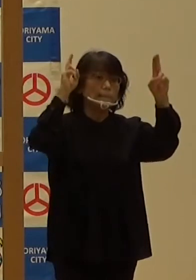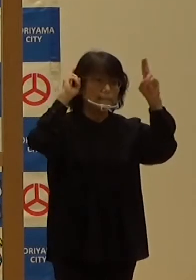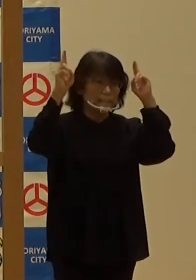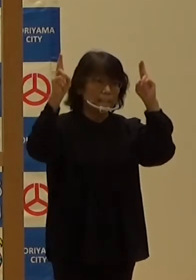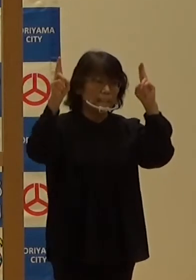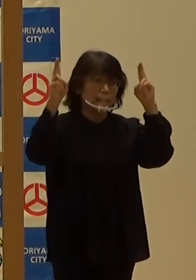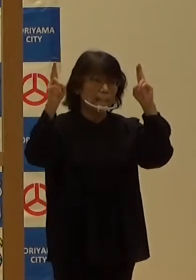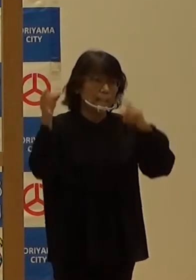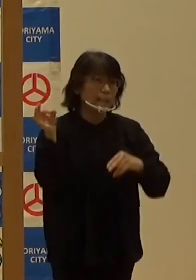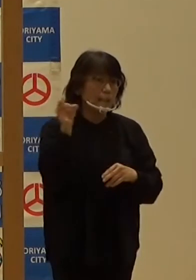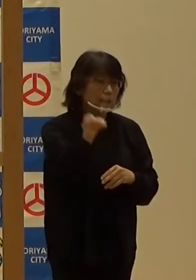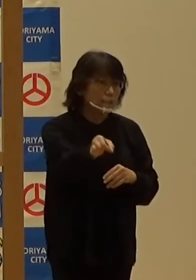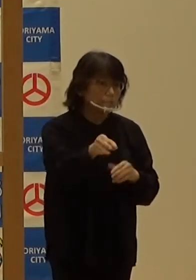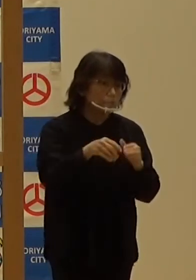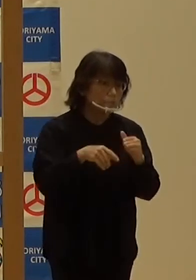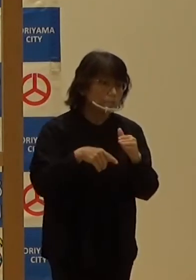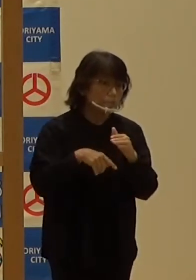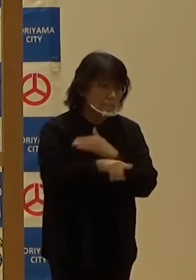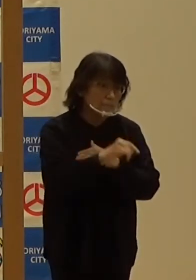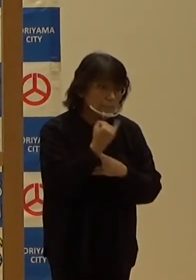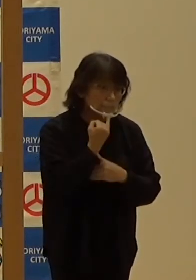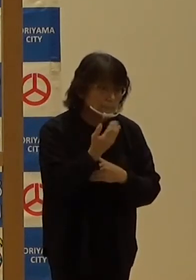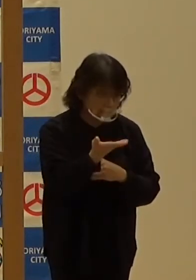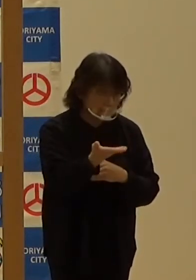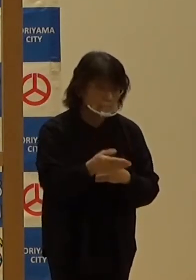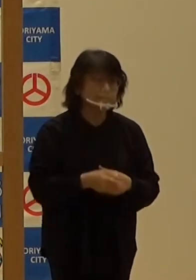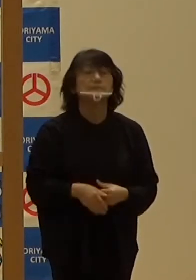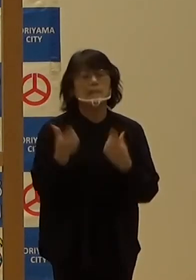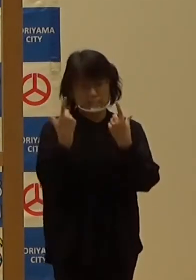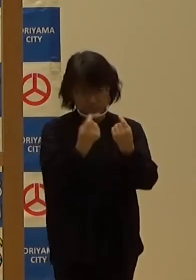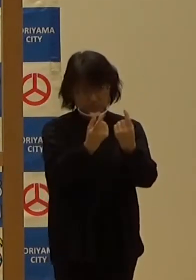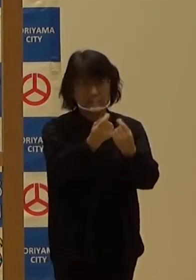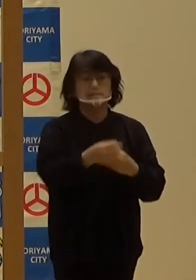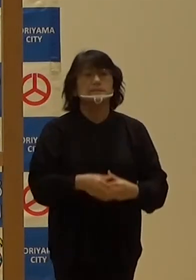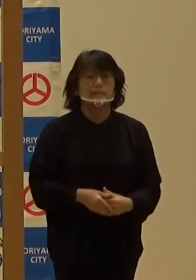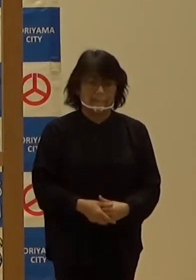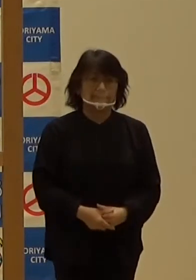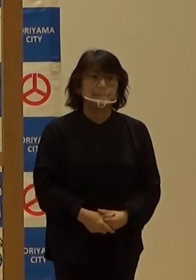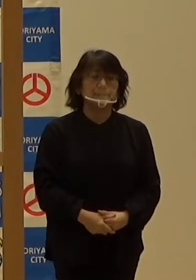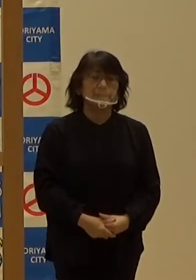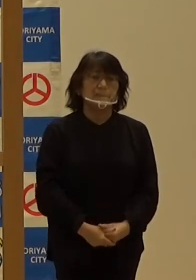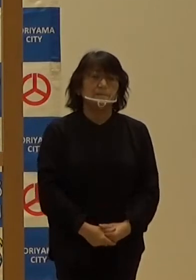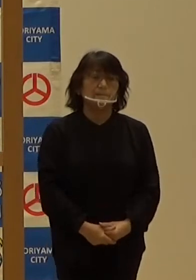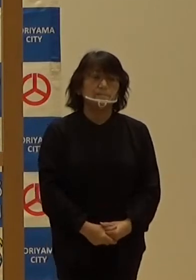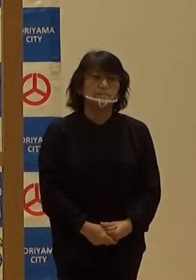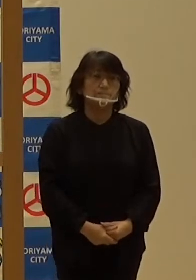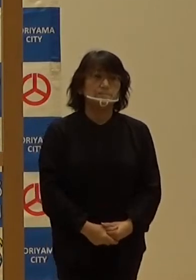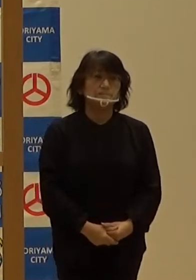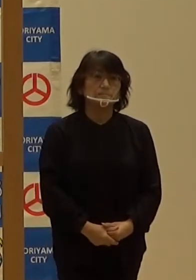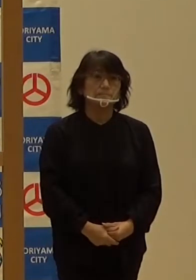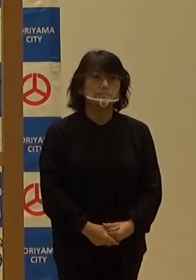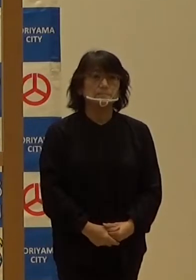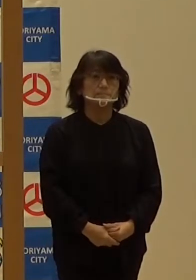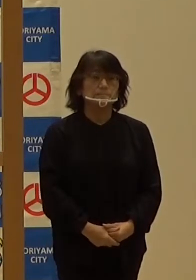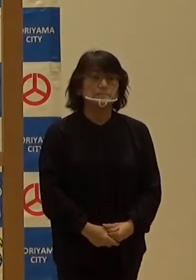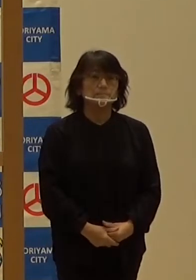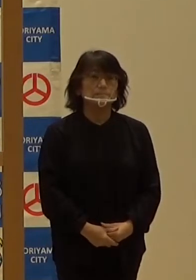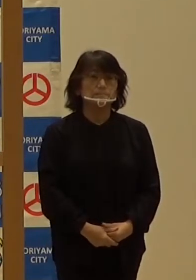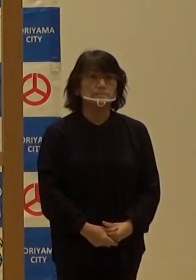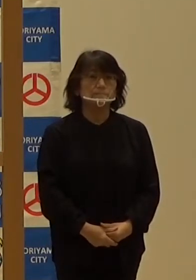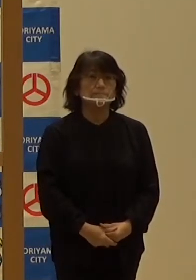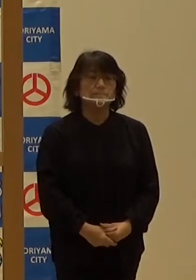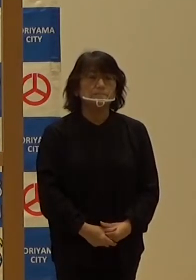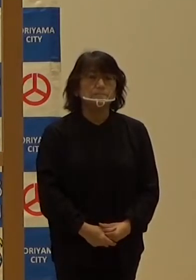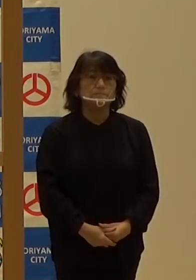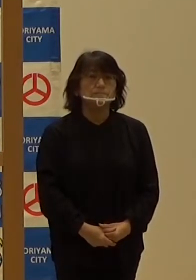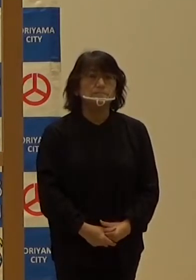しいでしょうか。 はい、その通りでございます。 で、このパ